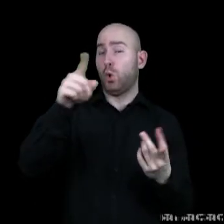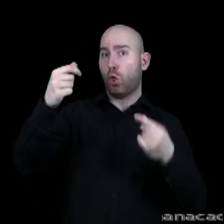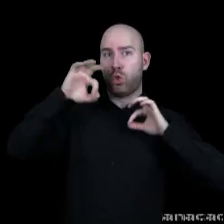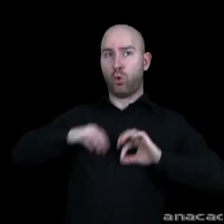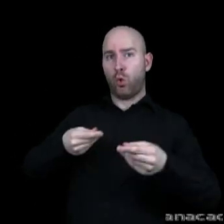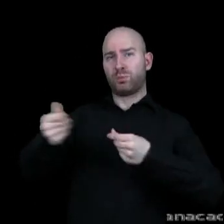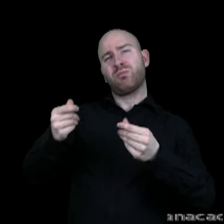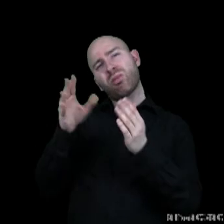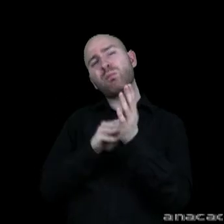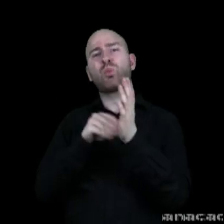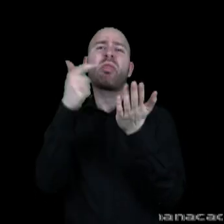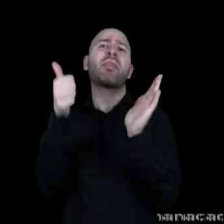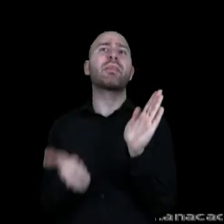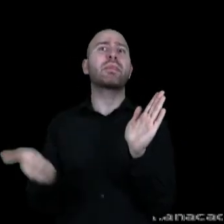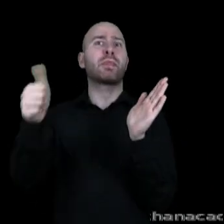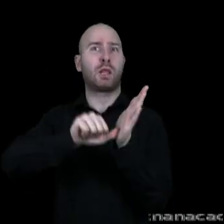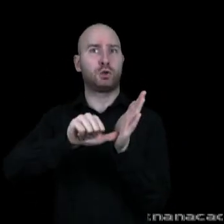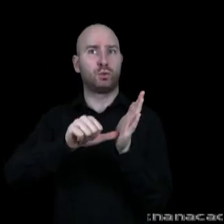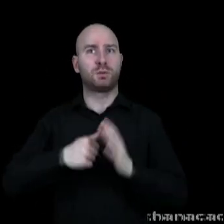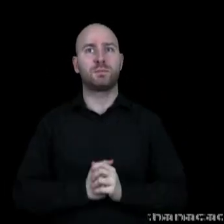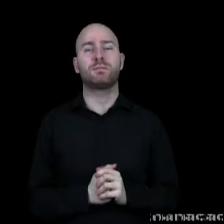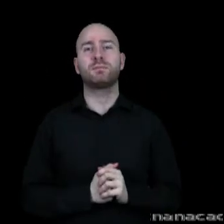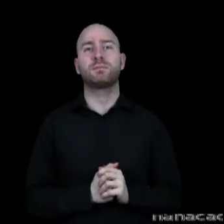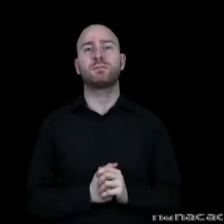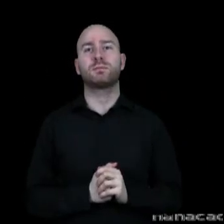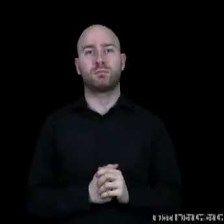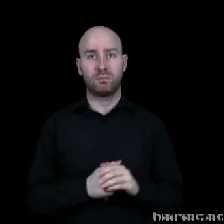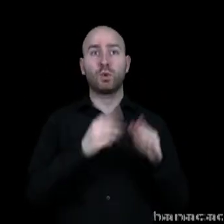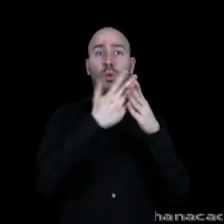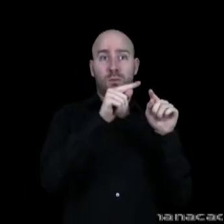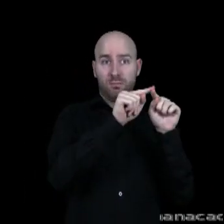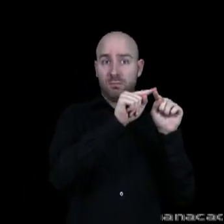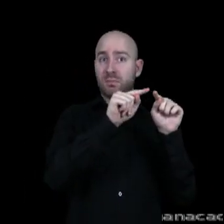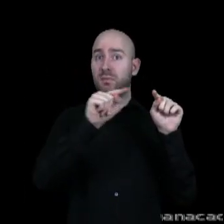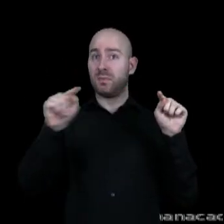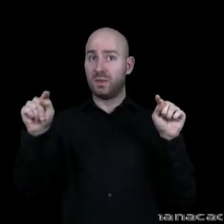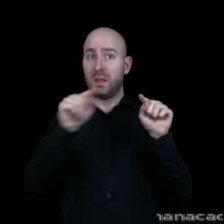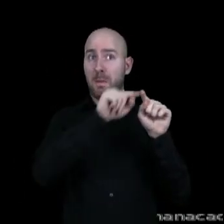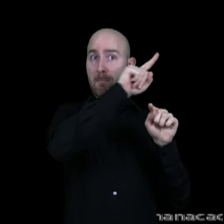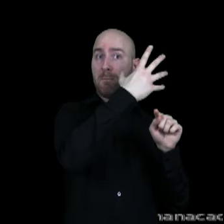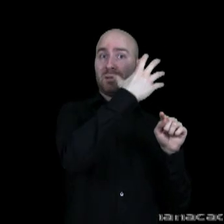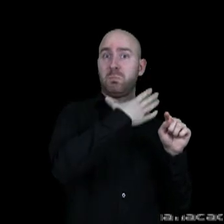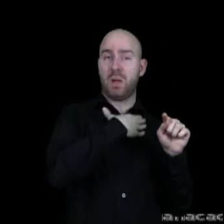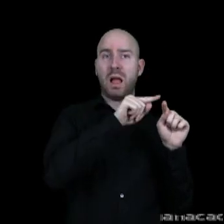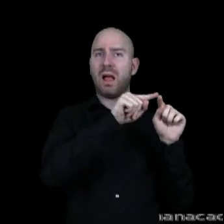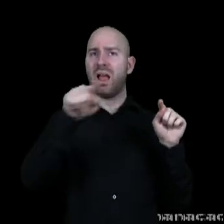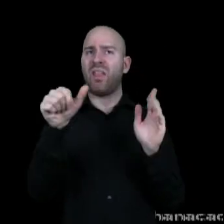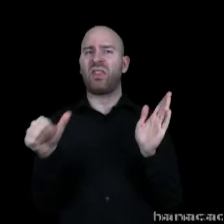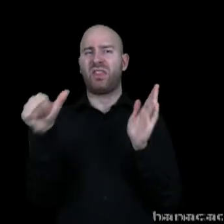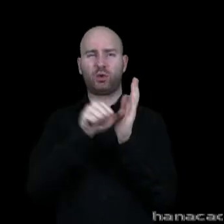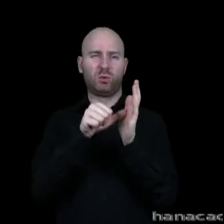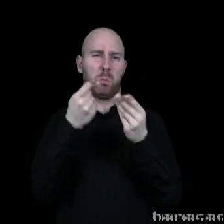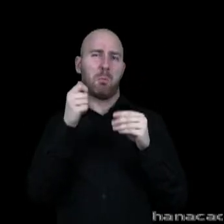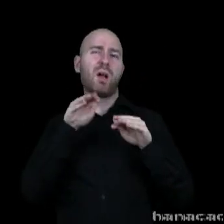Powiedzmy, że dochód rozporządzalny wynosi… Niech to będzie 1000 w naszej jednostce.